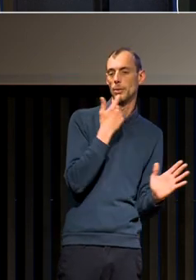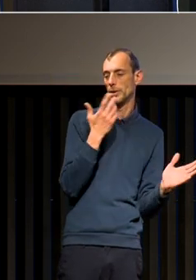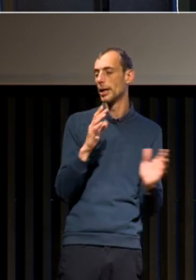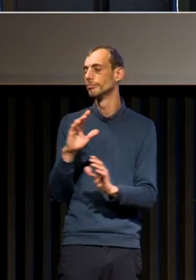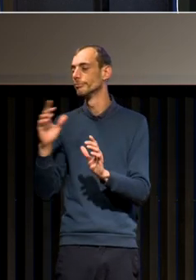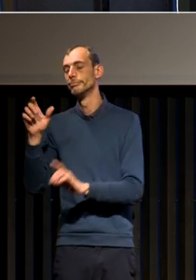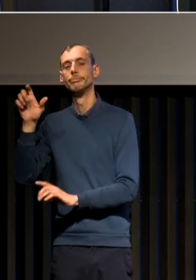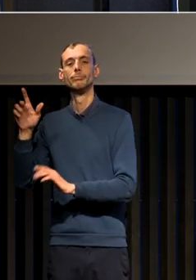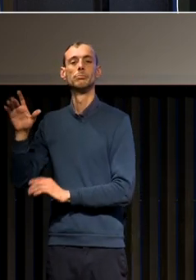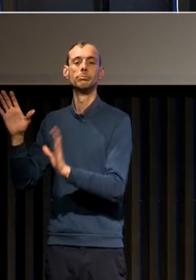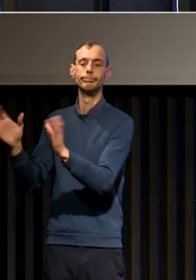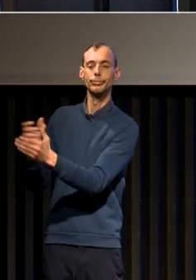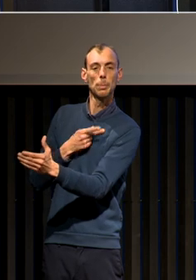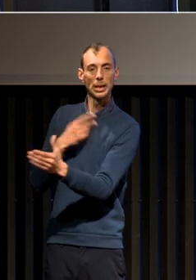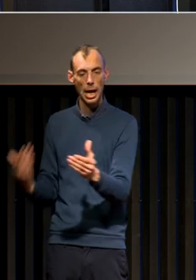médical biologique.